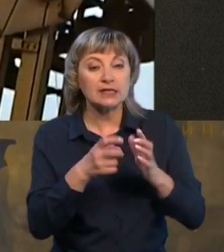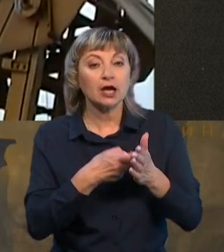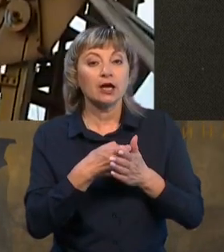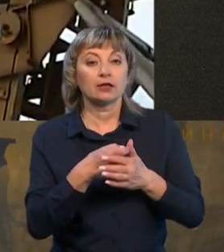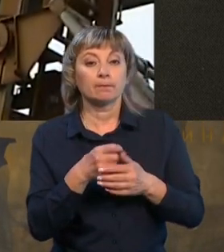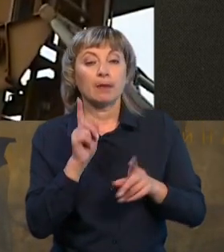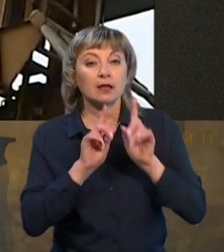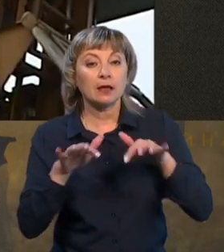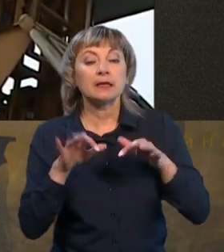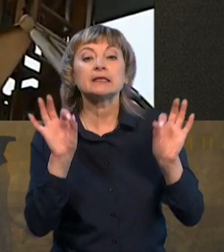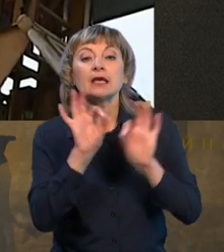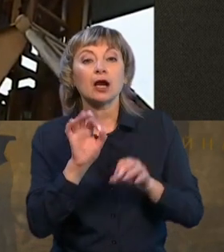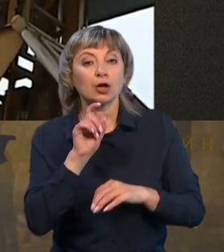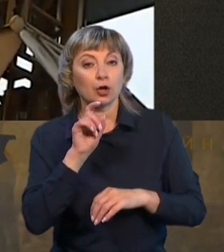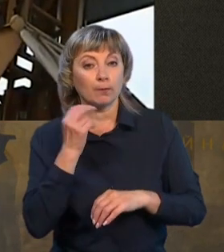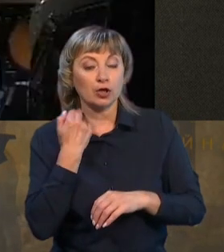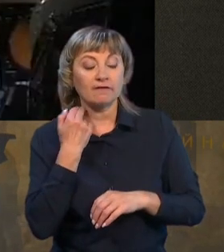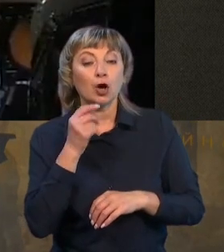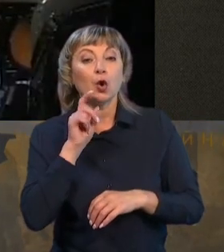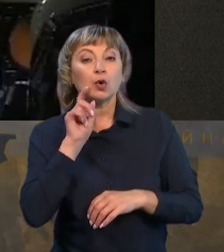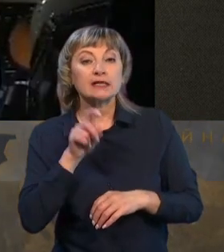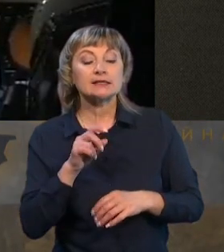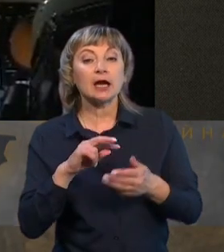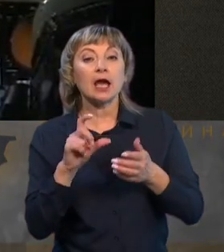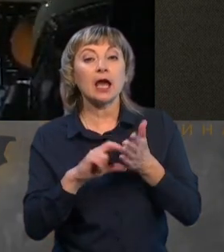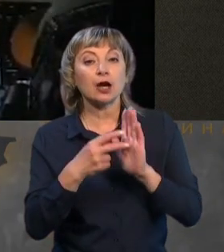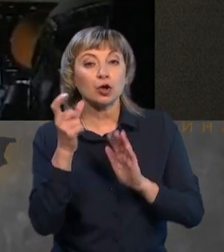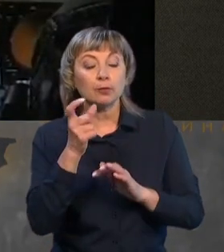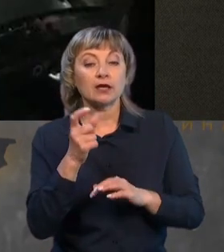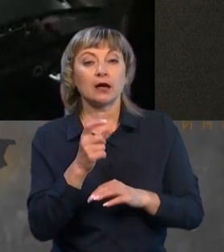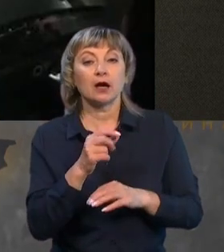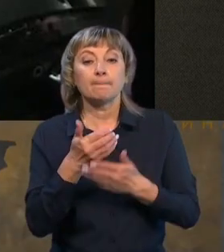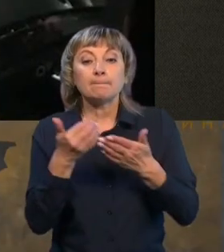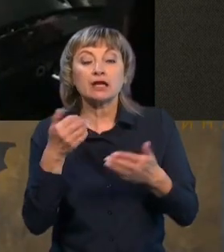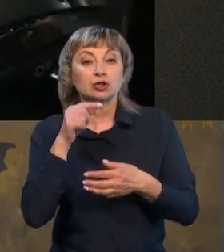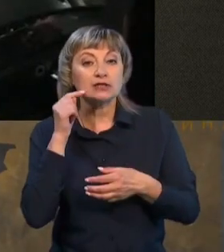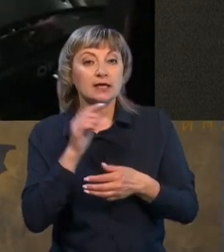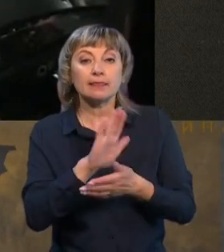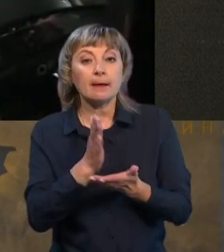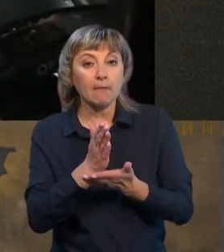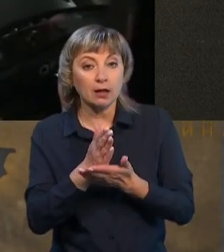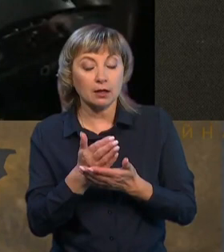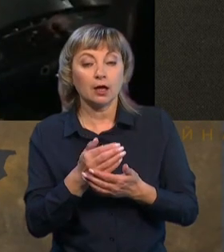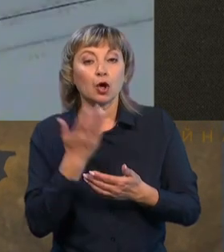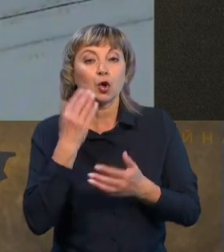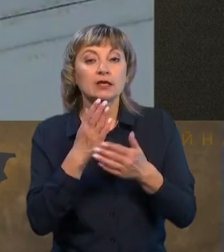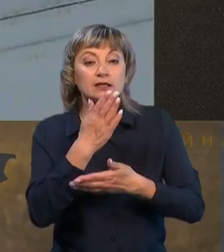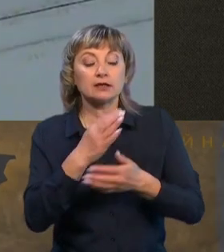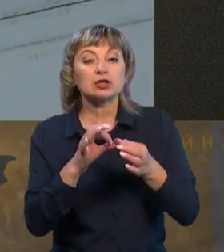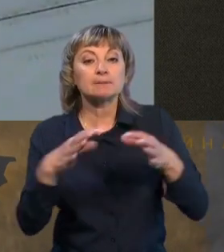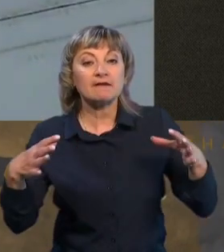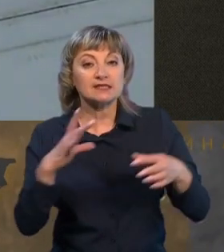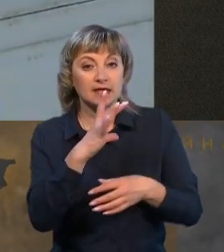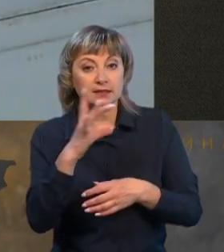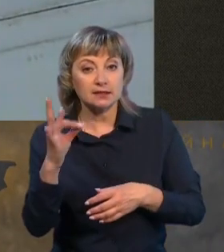боргів української економіка перед Росією не мала енергетичних тому що коли розпався Радянський Союз